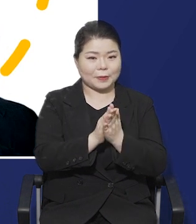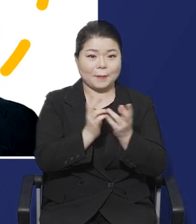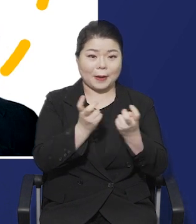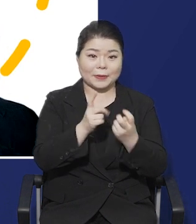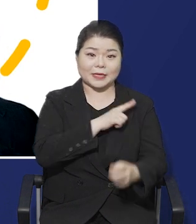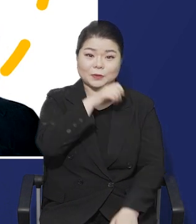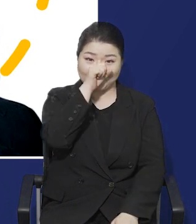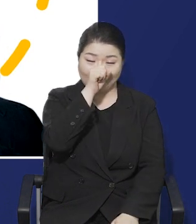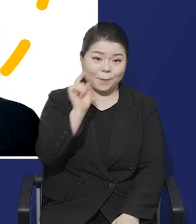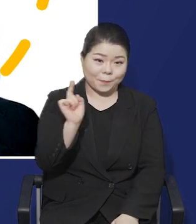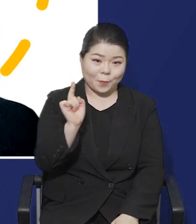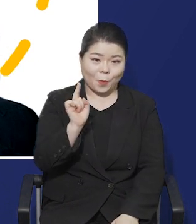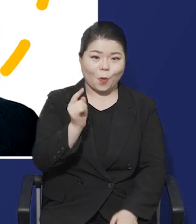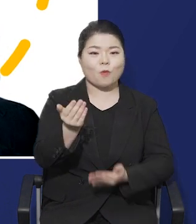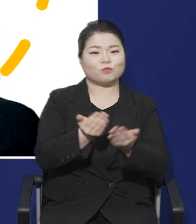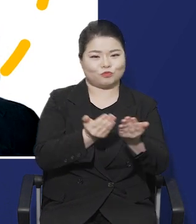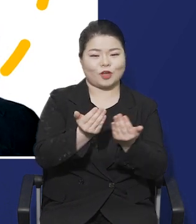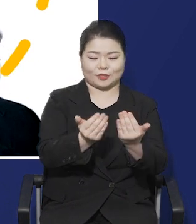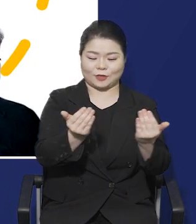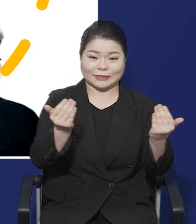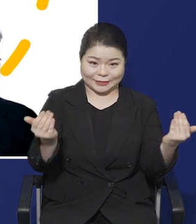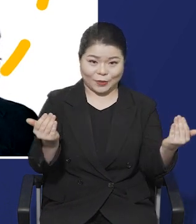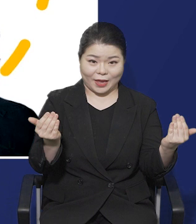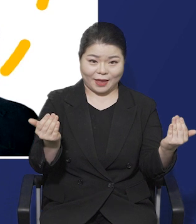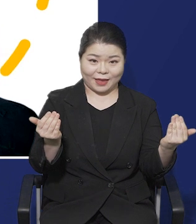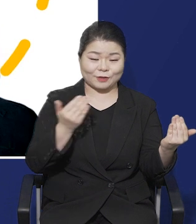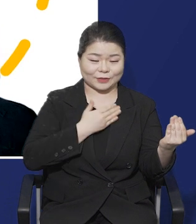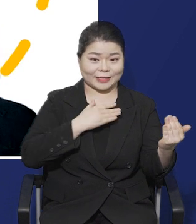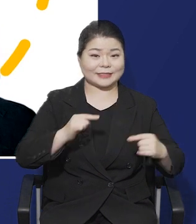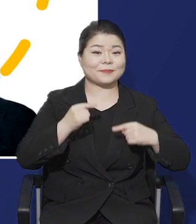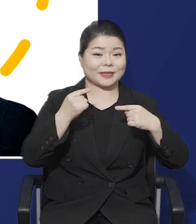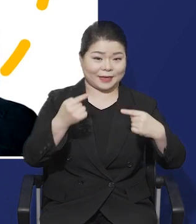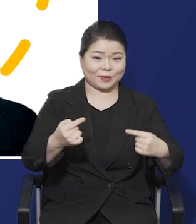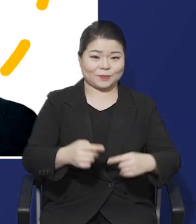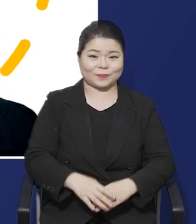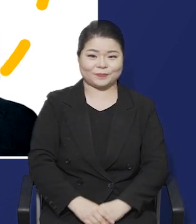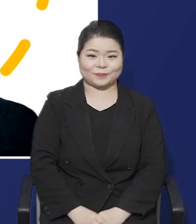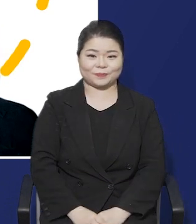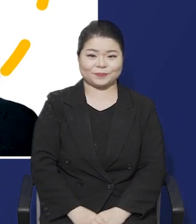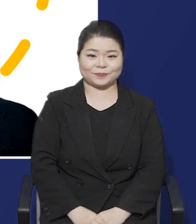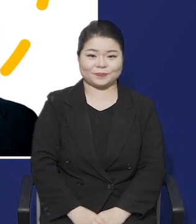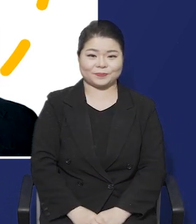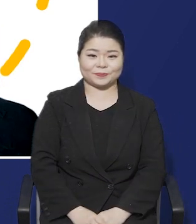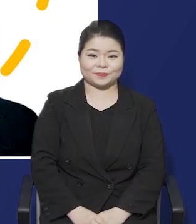좋은 방법은 무역 전시회에 B2B 무역 전시회에 참가하는 겁니다.